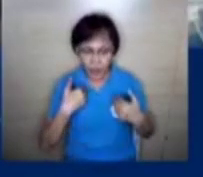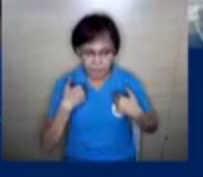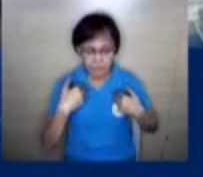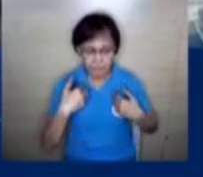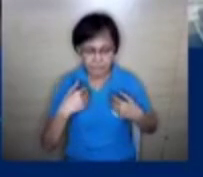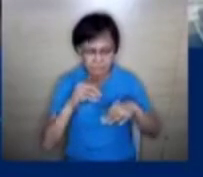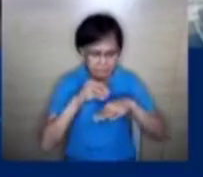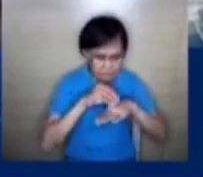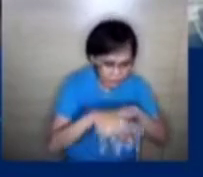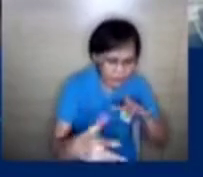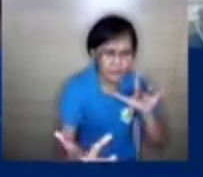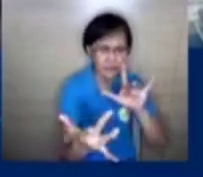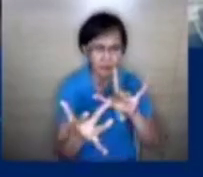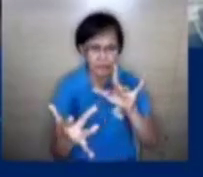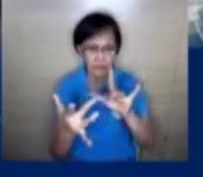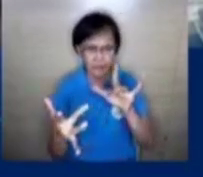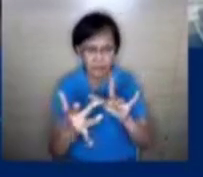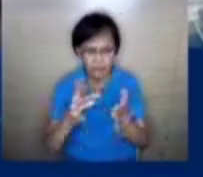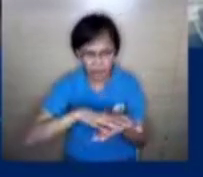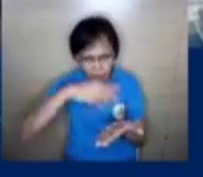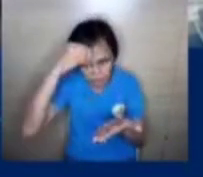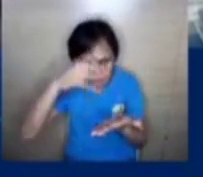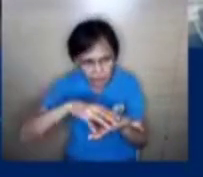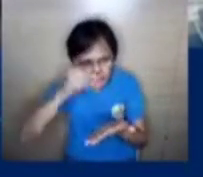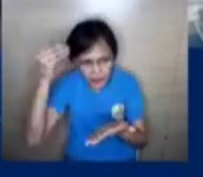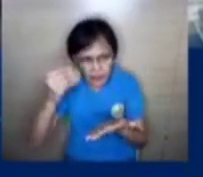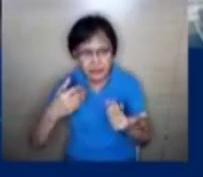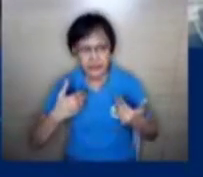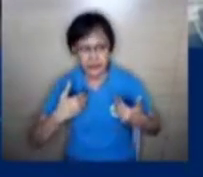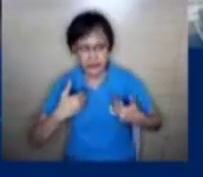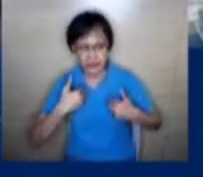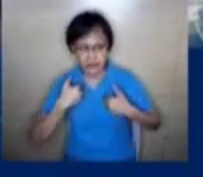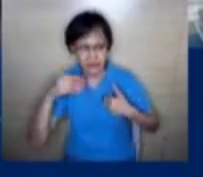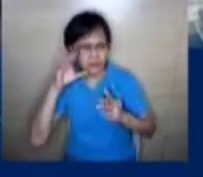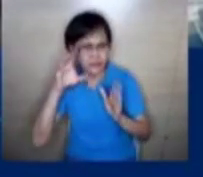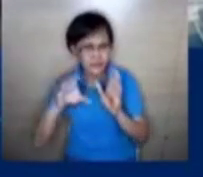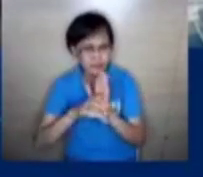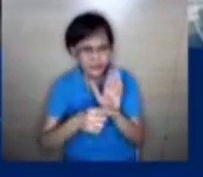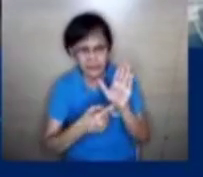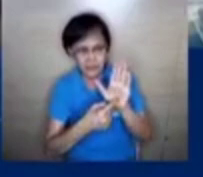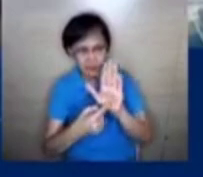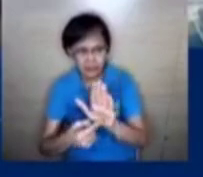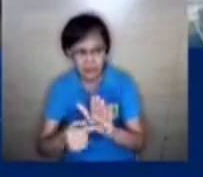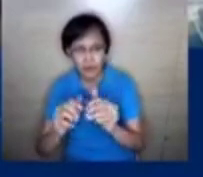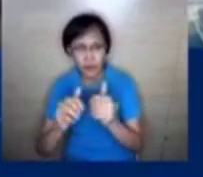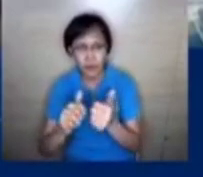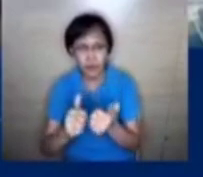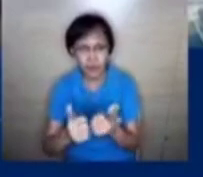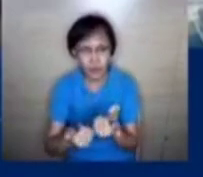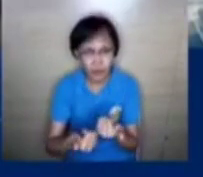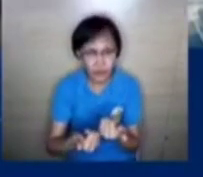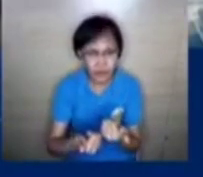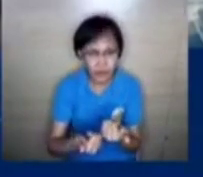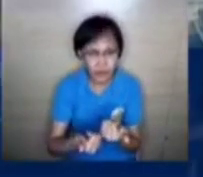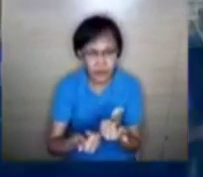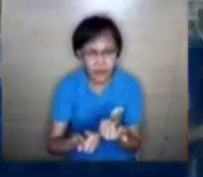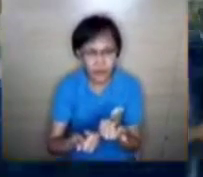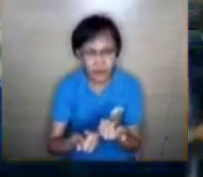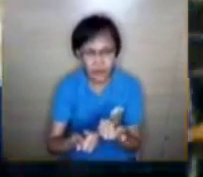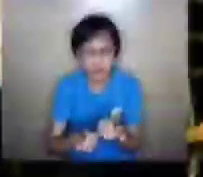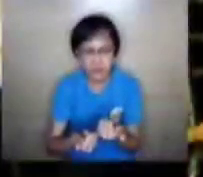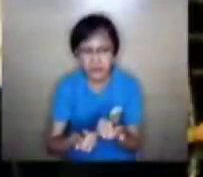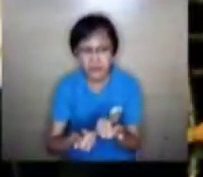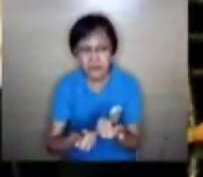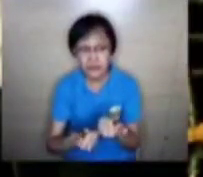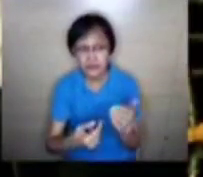Para naman po sa testing, nagtayo tayo ng Pasig City Molecular Laboratory na certify po ito ng DOH